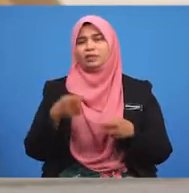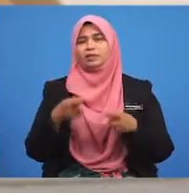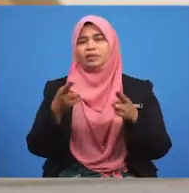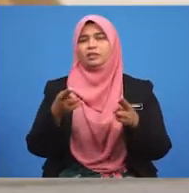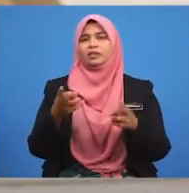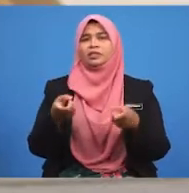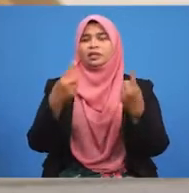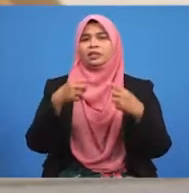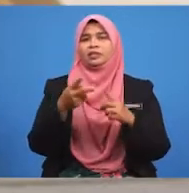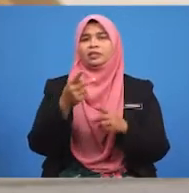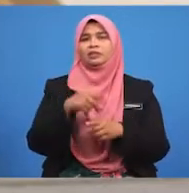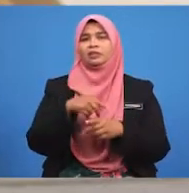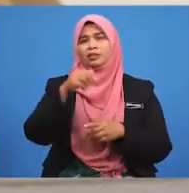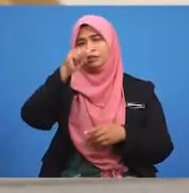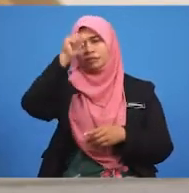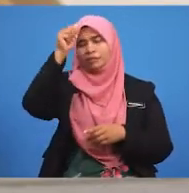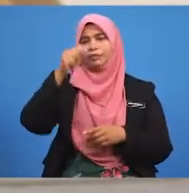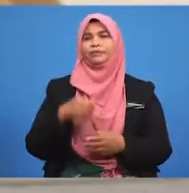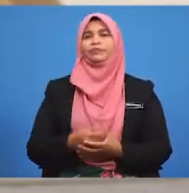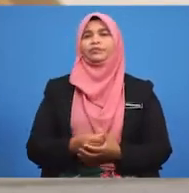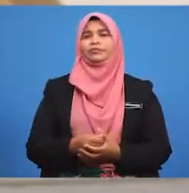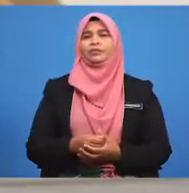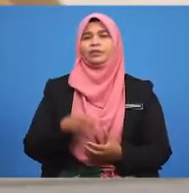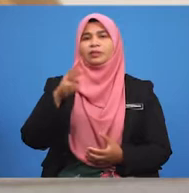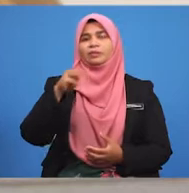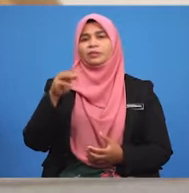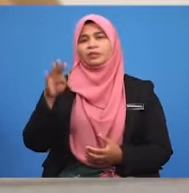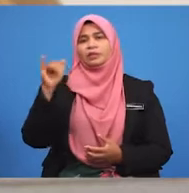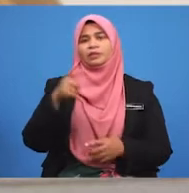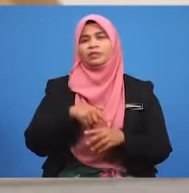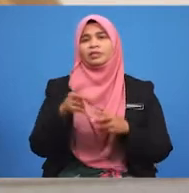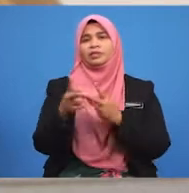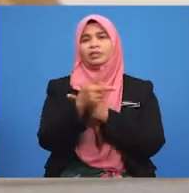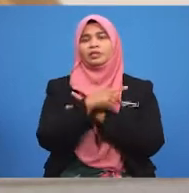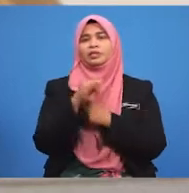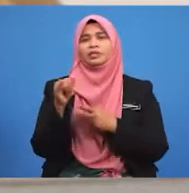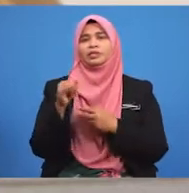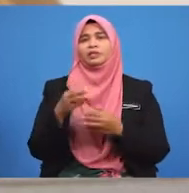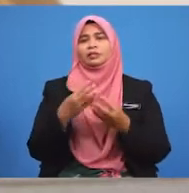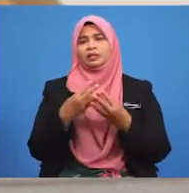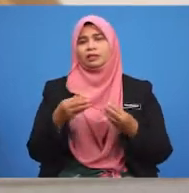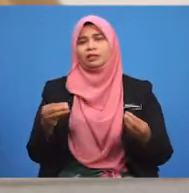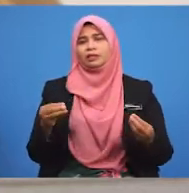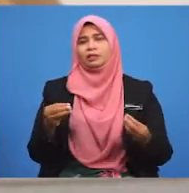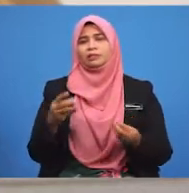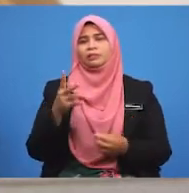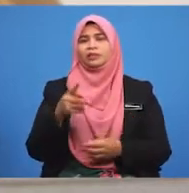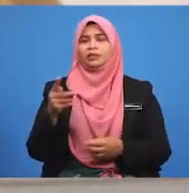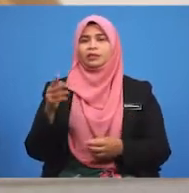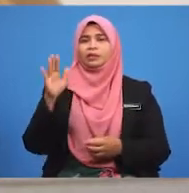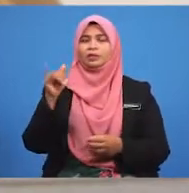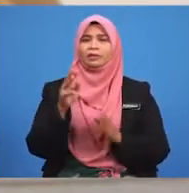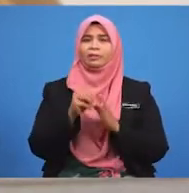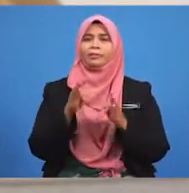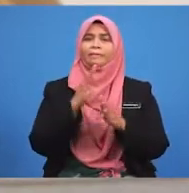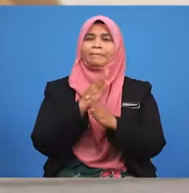Allah Subhanahu wa taala. Murid-murid yang saya kasihi sekalian, selesai sudah kita mempelajari perkara-perkara yang